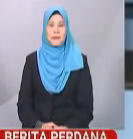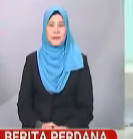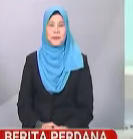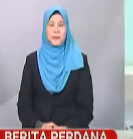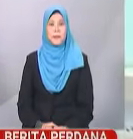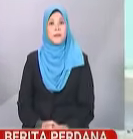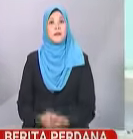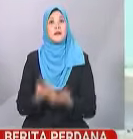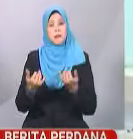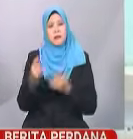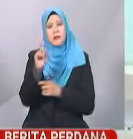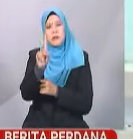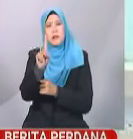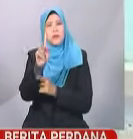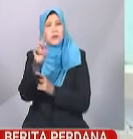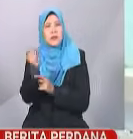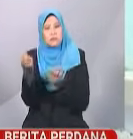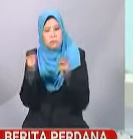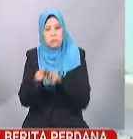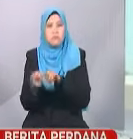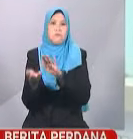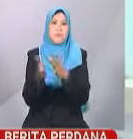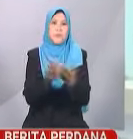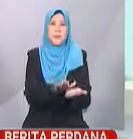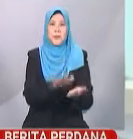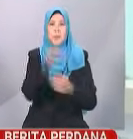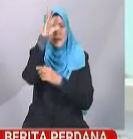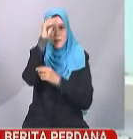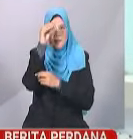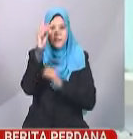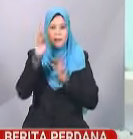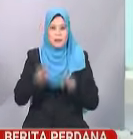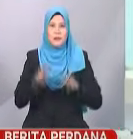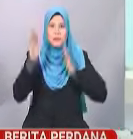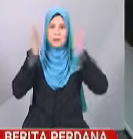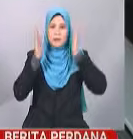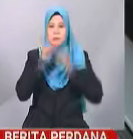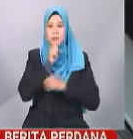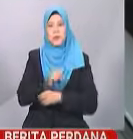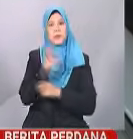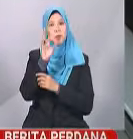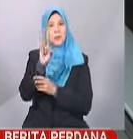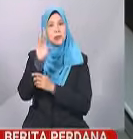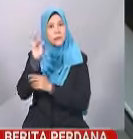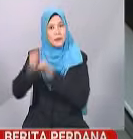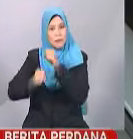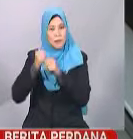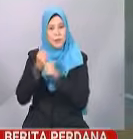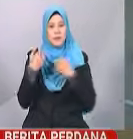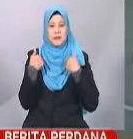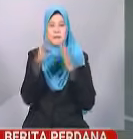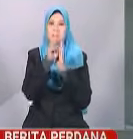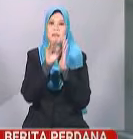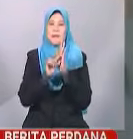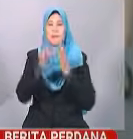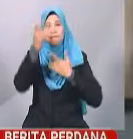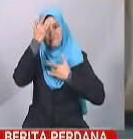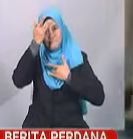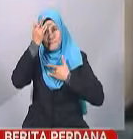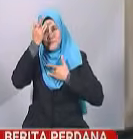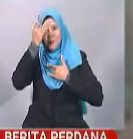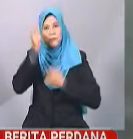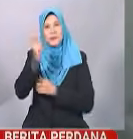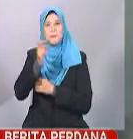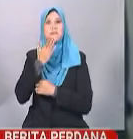Dalam pada itu, hanya satu kes kematian dilaporkan melibatkan seorang lelaki warga tempatan berusia 78 tahun yang mempunyai latar belakang penyakit kencing